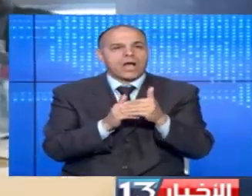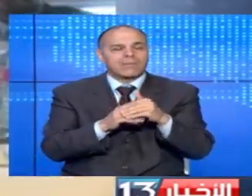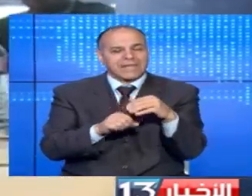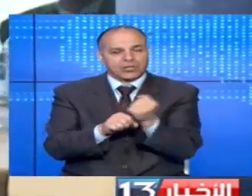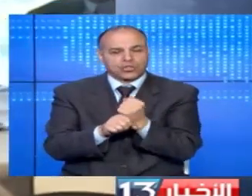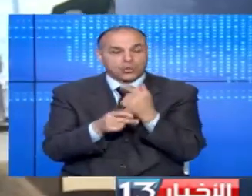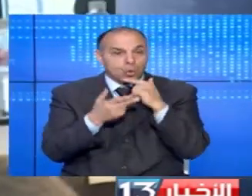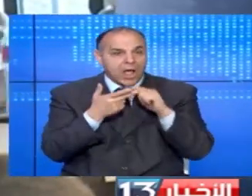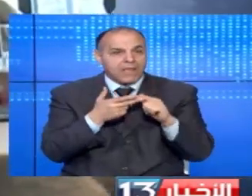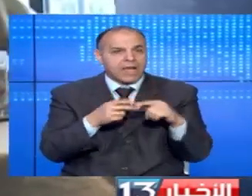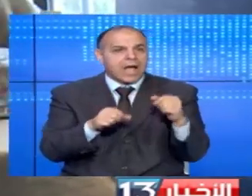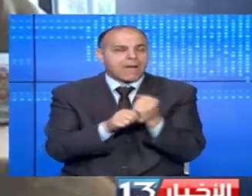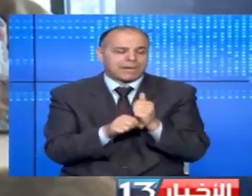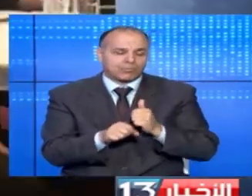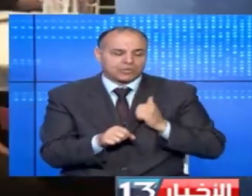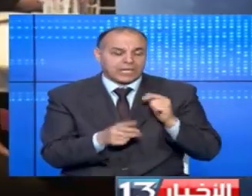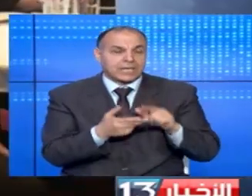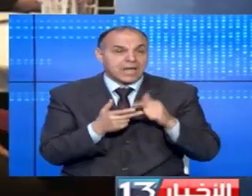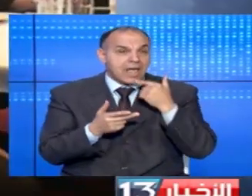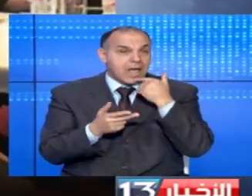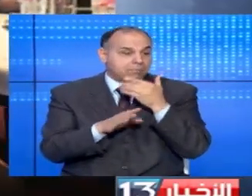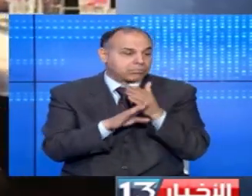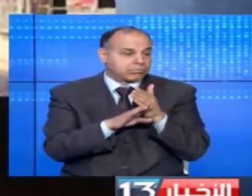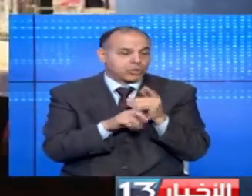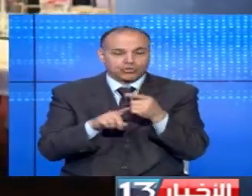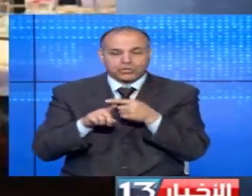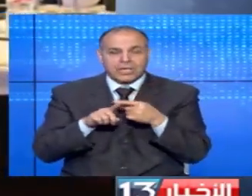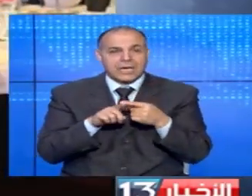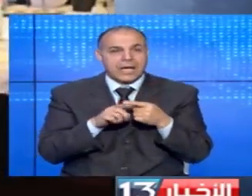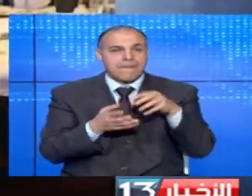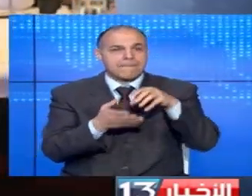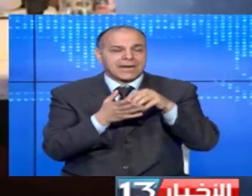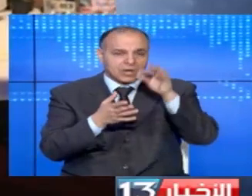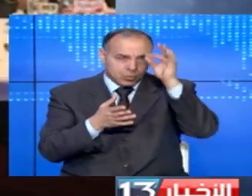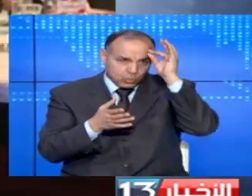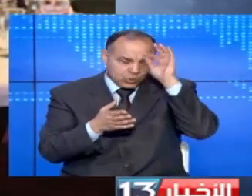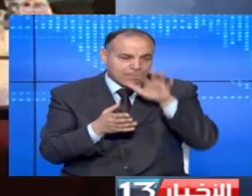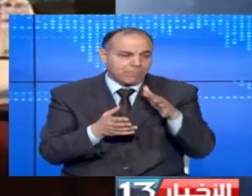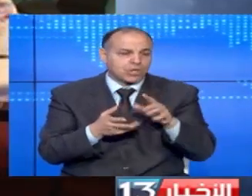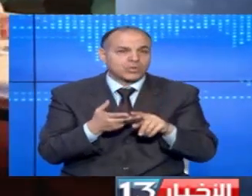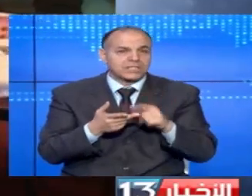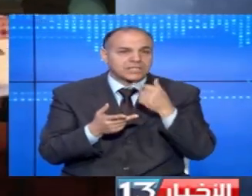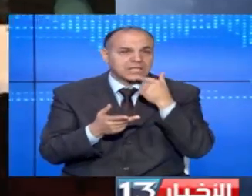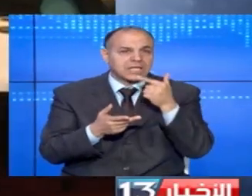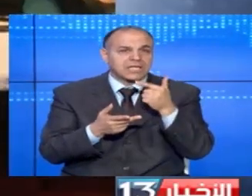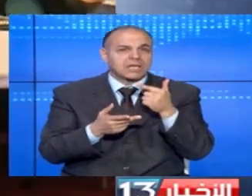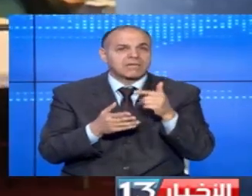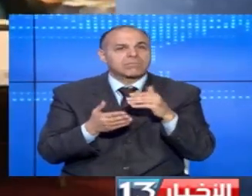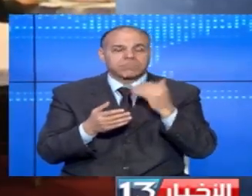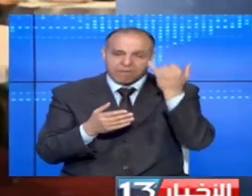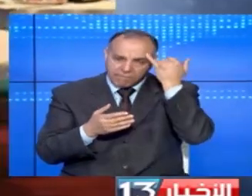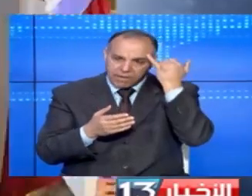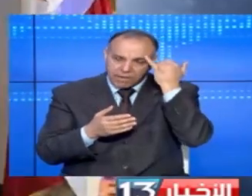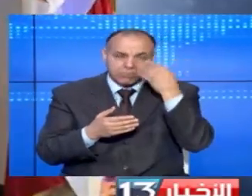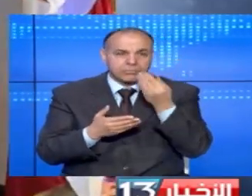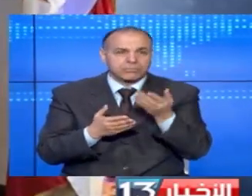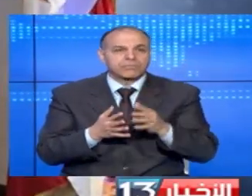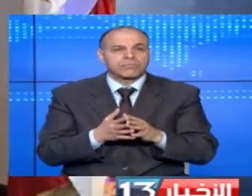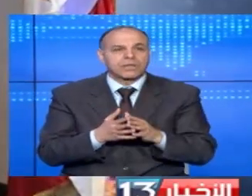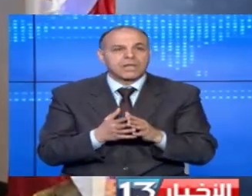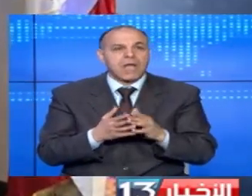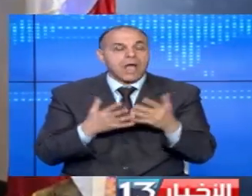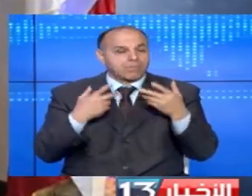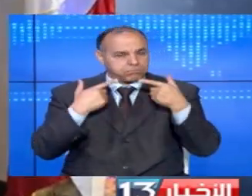والعمل المستقل وانجزت بالشراكه مع المركز التونسي متوسطي في اطار مبادره روابط تم